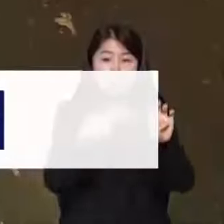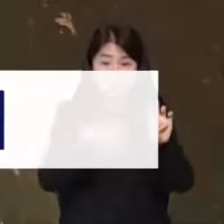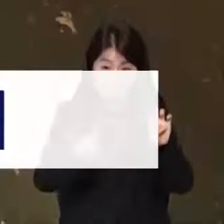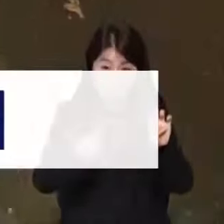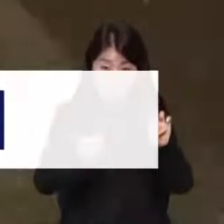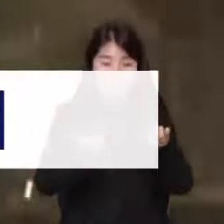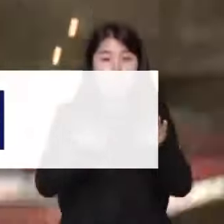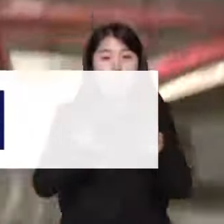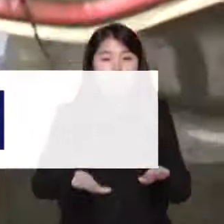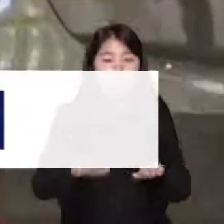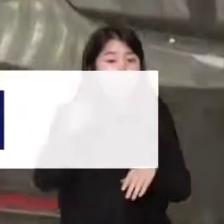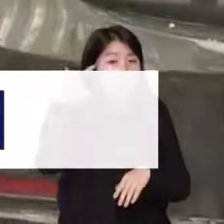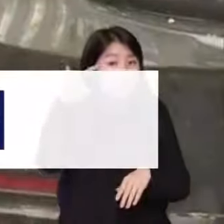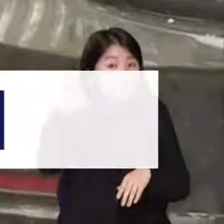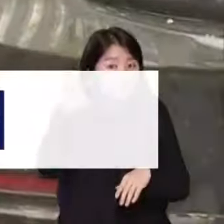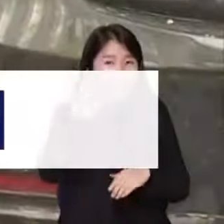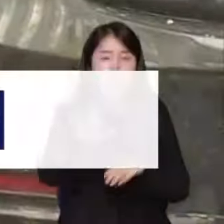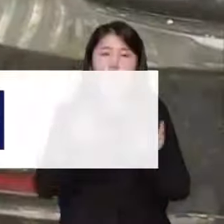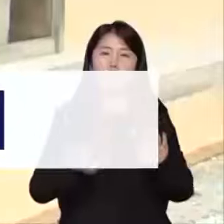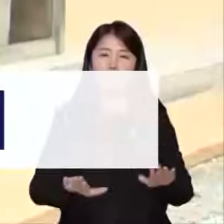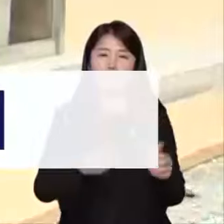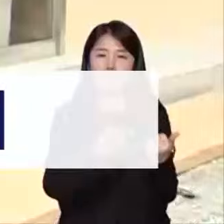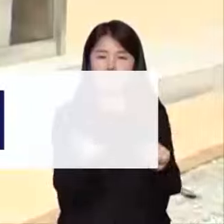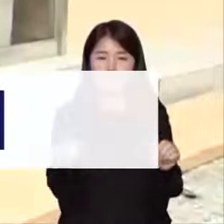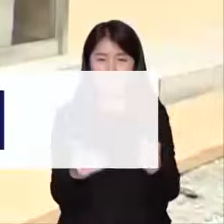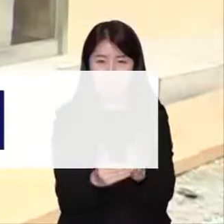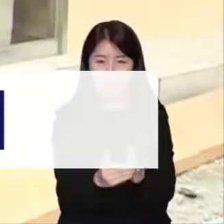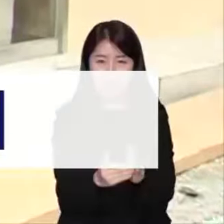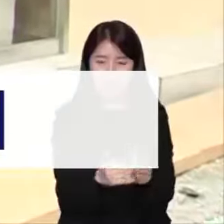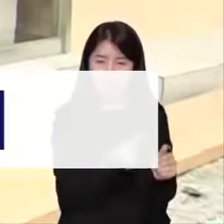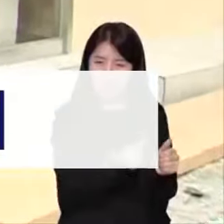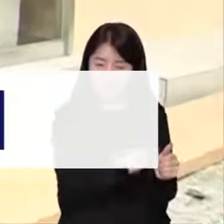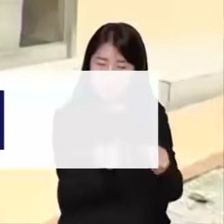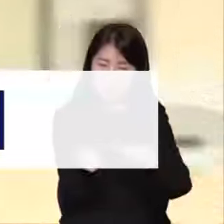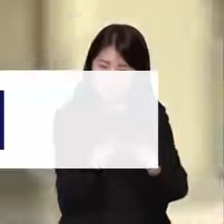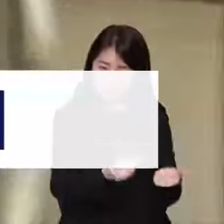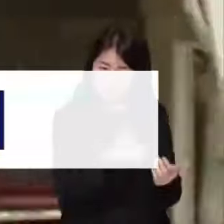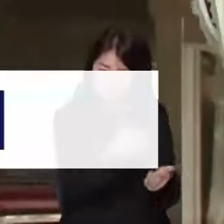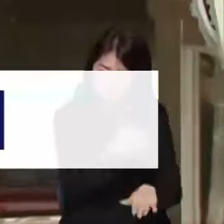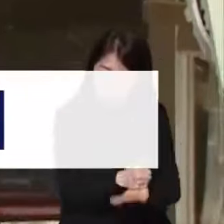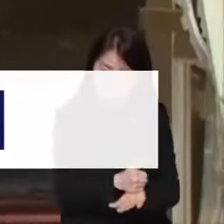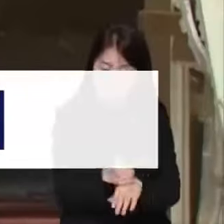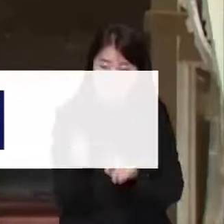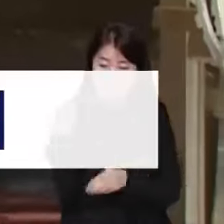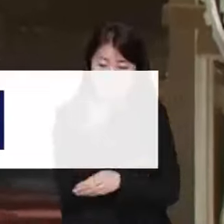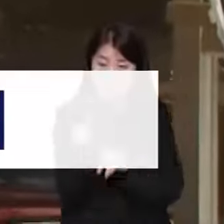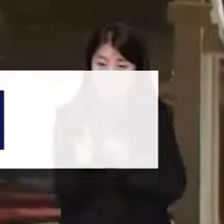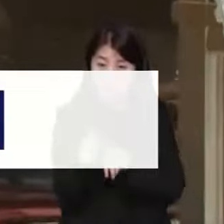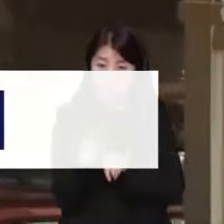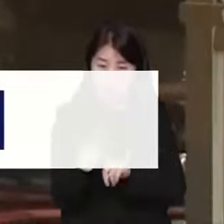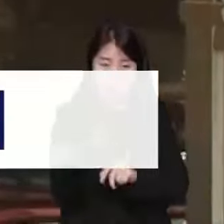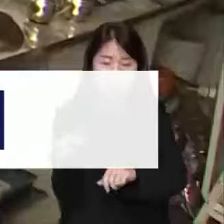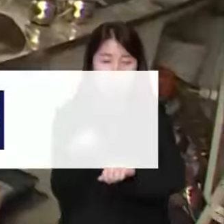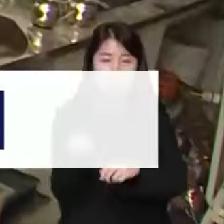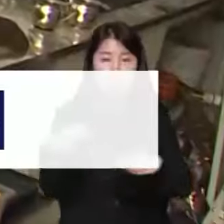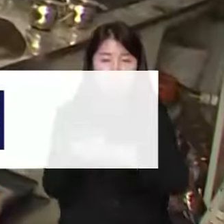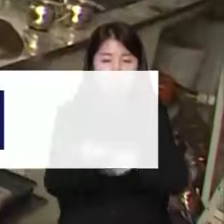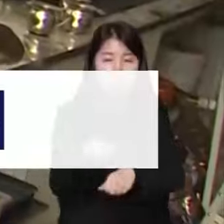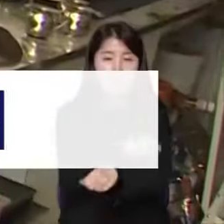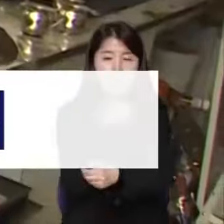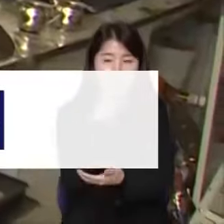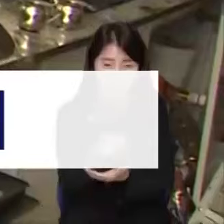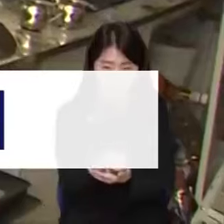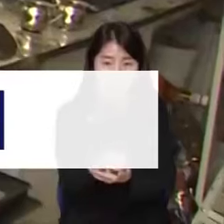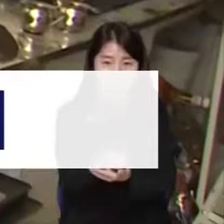엿새 만인 오늘 숨졌다고 밝혔습니다. 경찰은 A씨가 사망함에 따라 운전자에게 교통사고 처리 특례법상 치사상